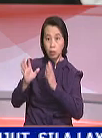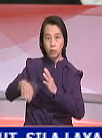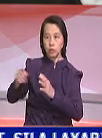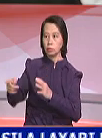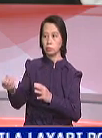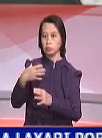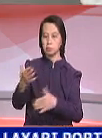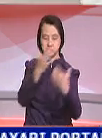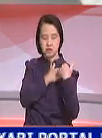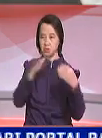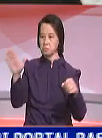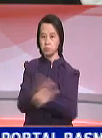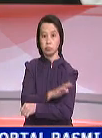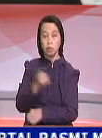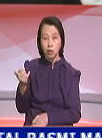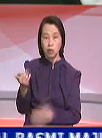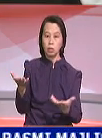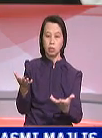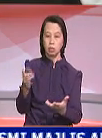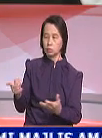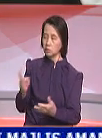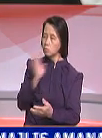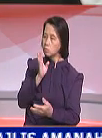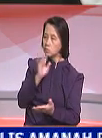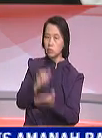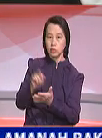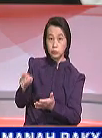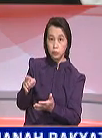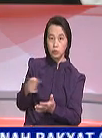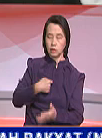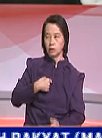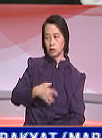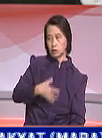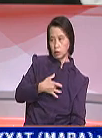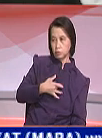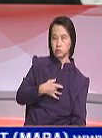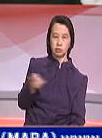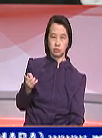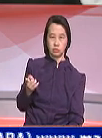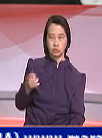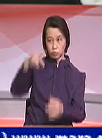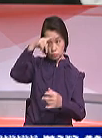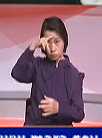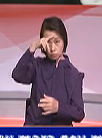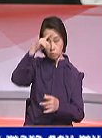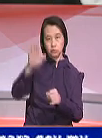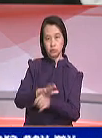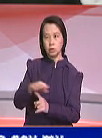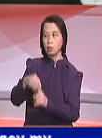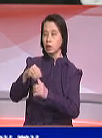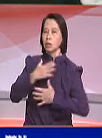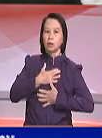Tanggung beres. Jadi bila dia berkata begitu, maka saya rasa cukup istimewa dan